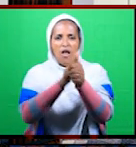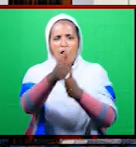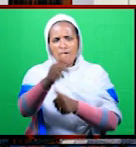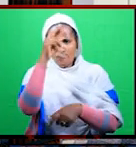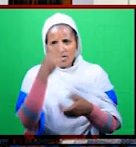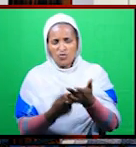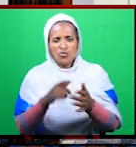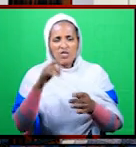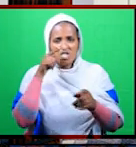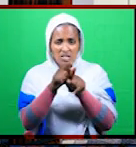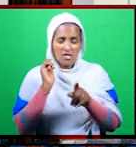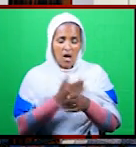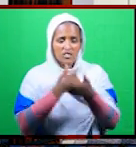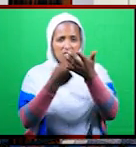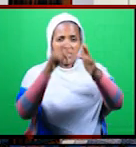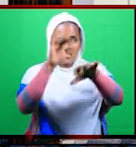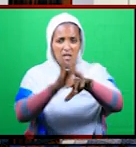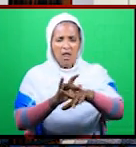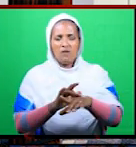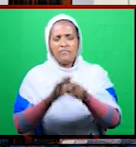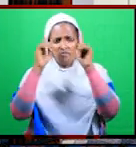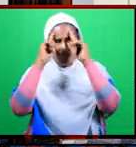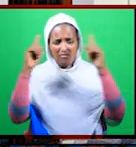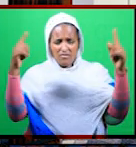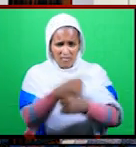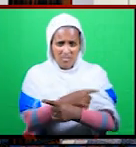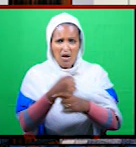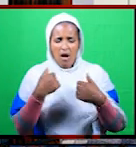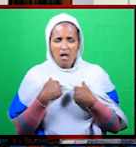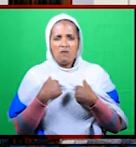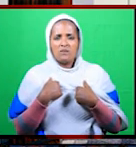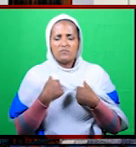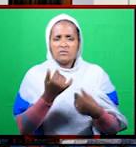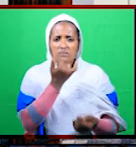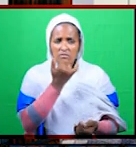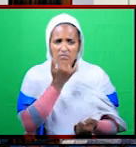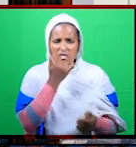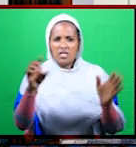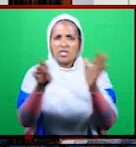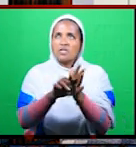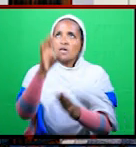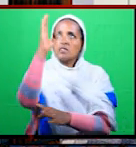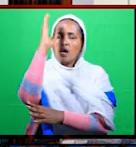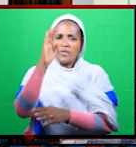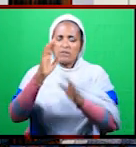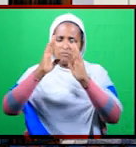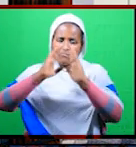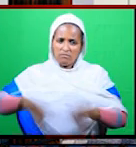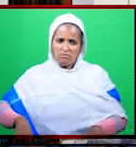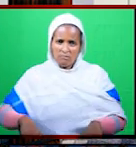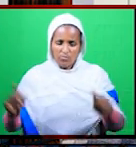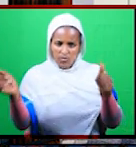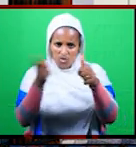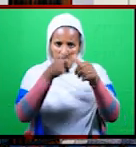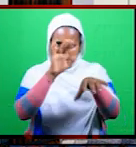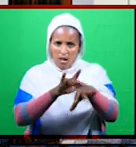እና እህታችን እዚህ ላይ የተሳሳተችው ስህተት ሕገ እግዚአብሔርን